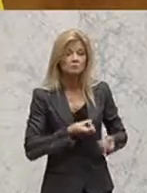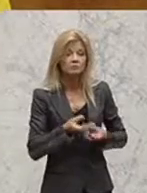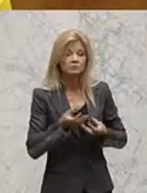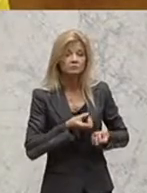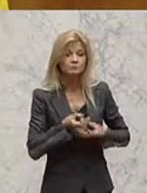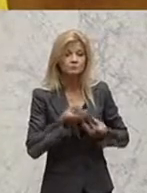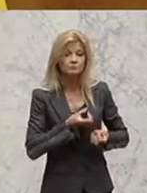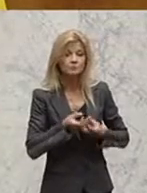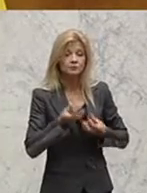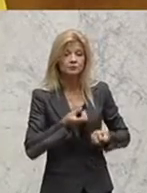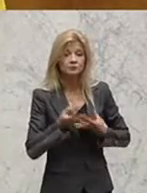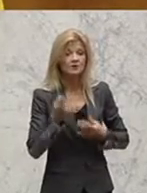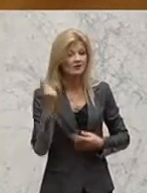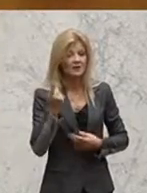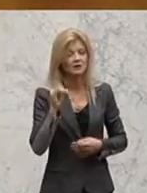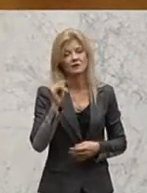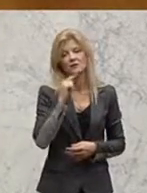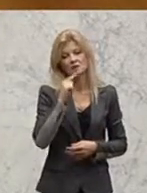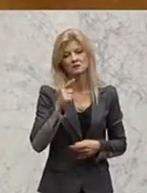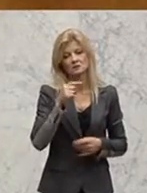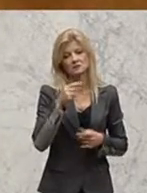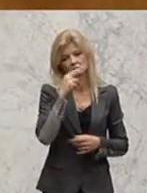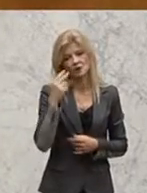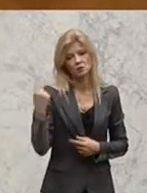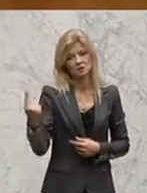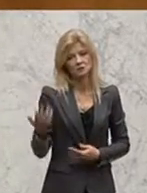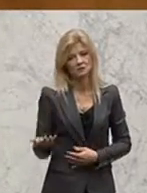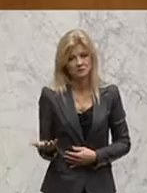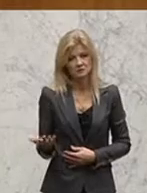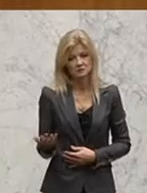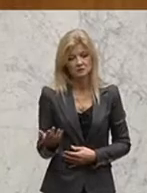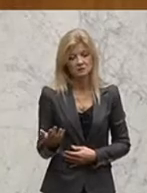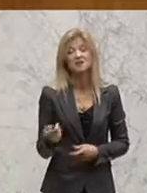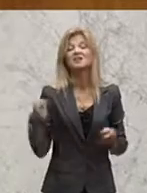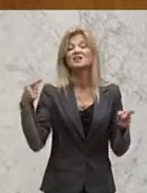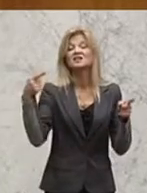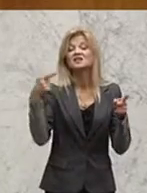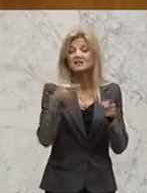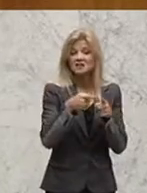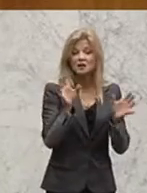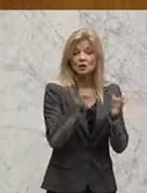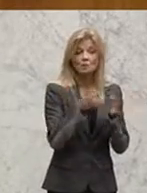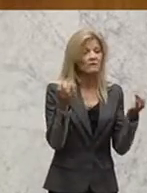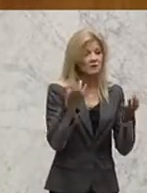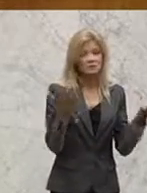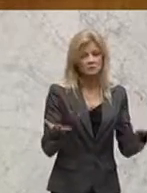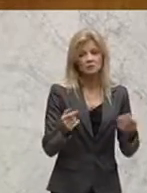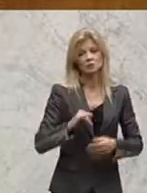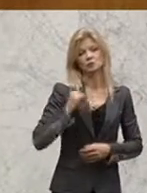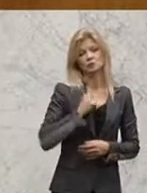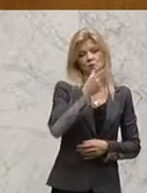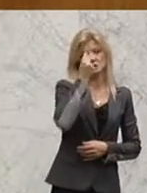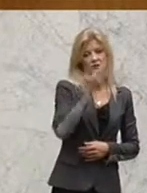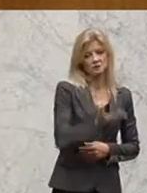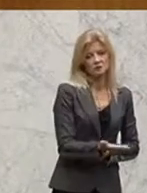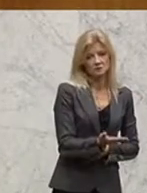des IS-Terrors gesendet werden. Ja, Zielgruppe sind hier vor allem junge Menschen, die